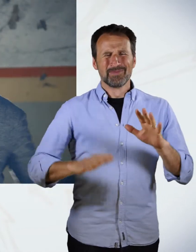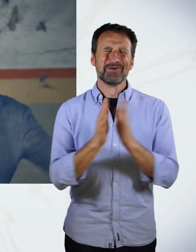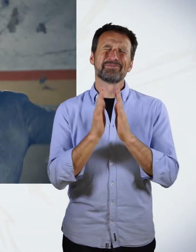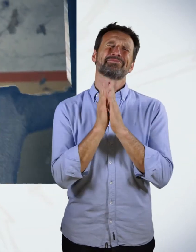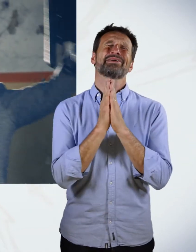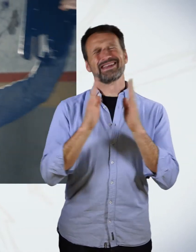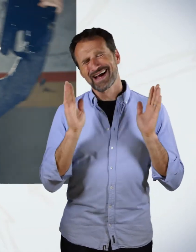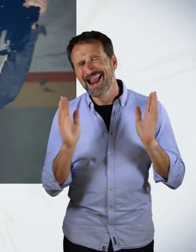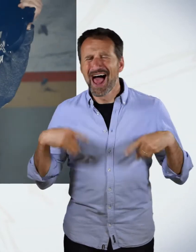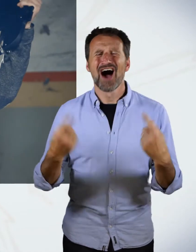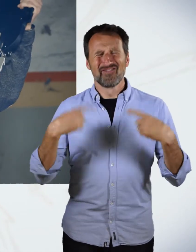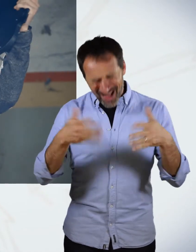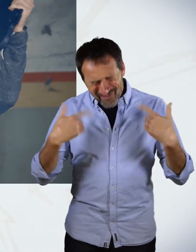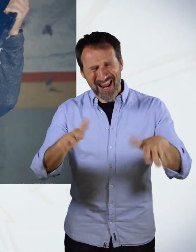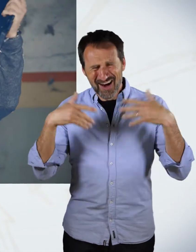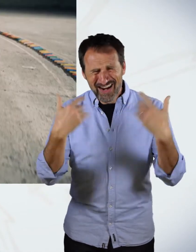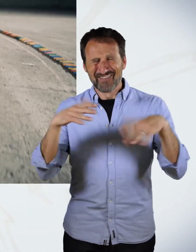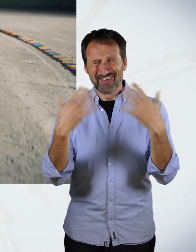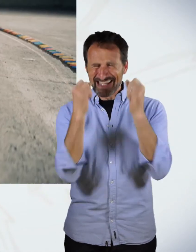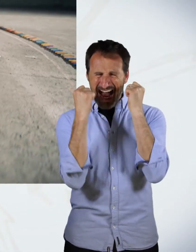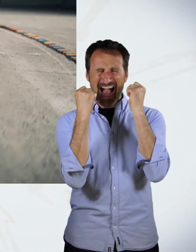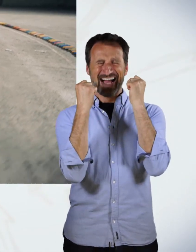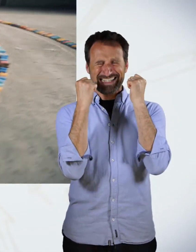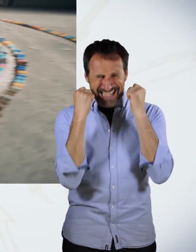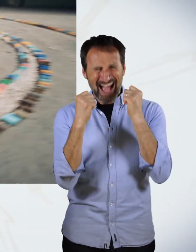Komm schon, bitte, bitte, bitte, ja!